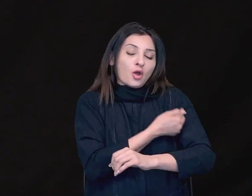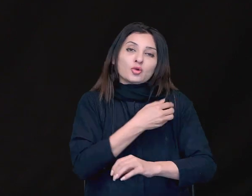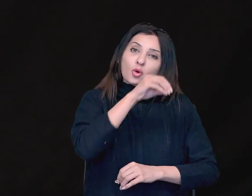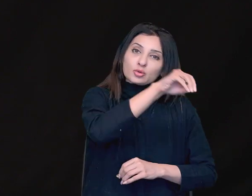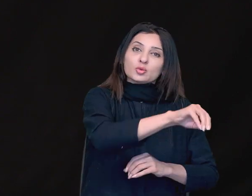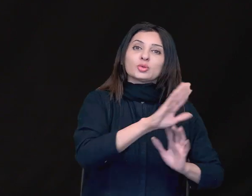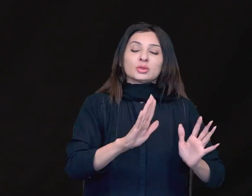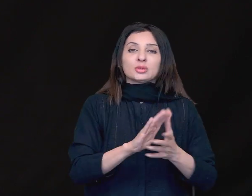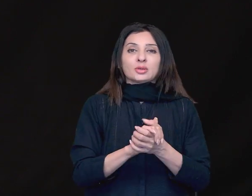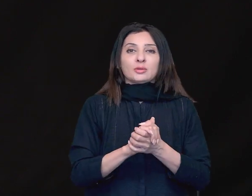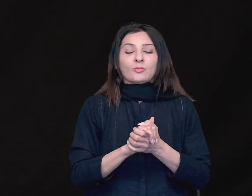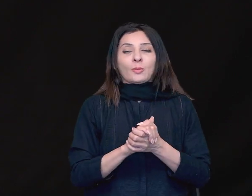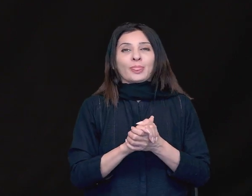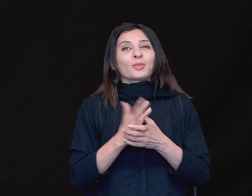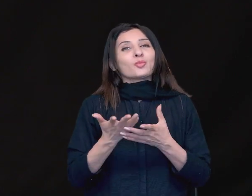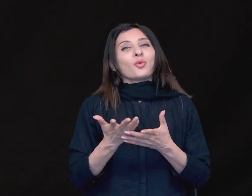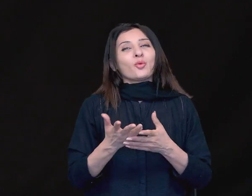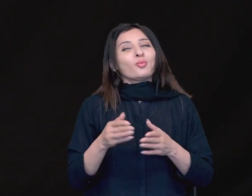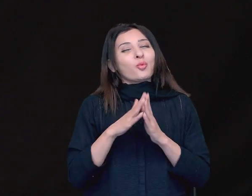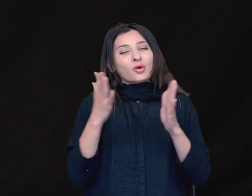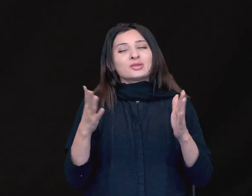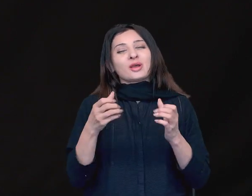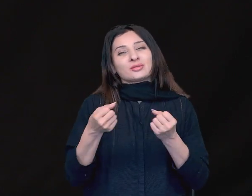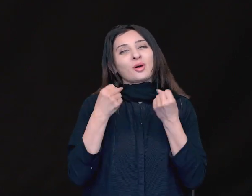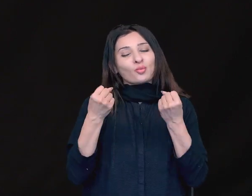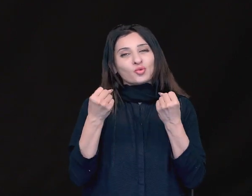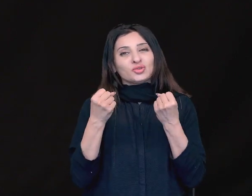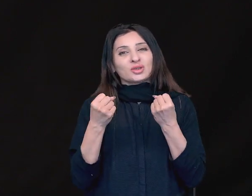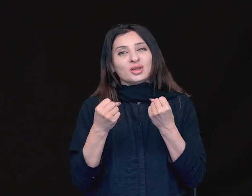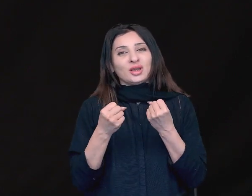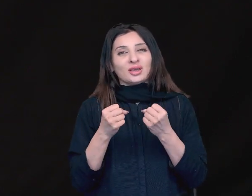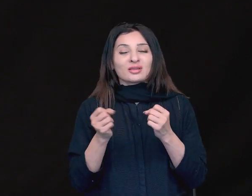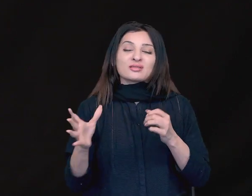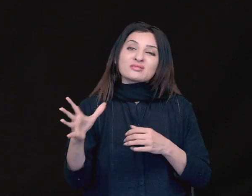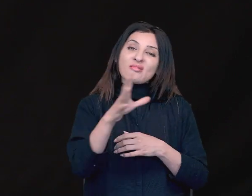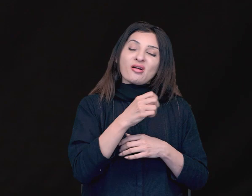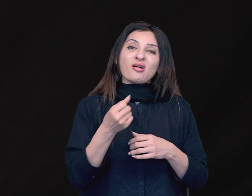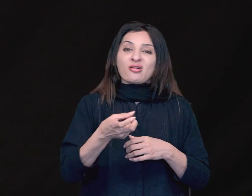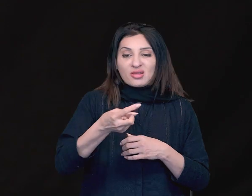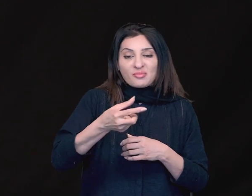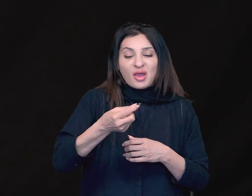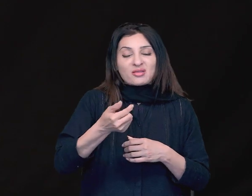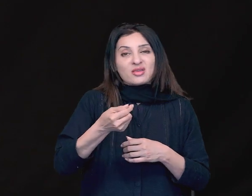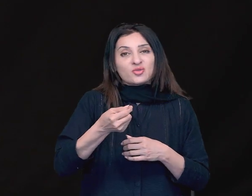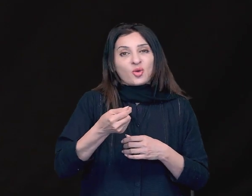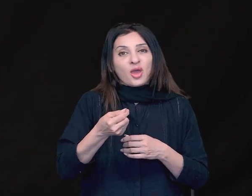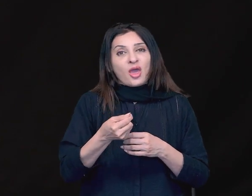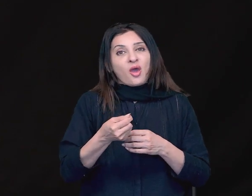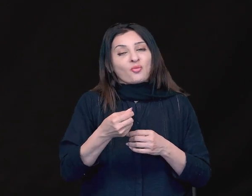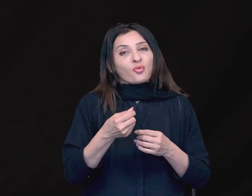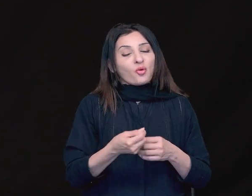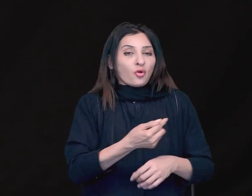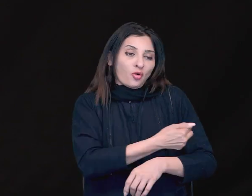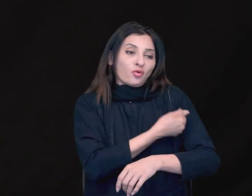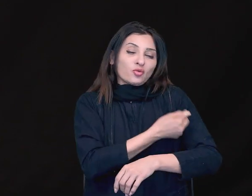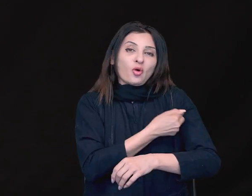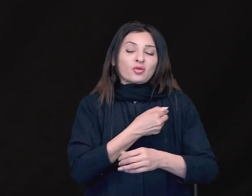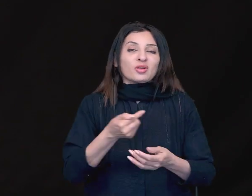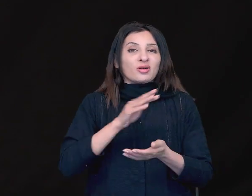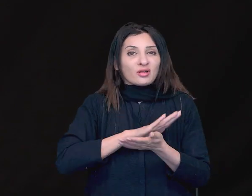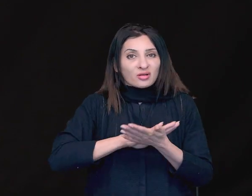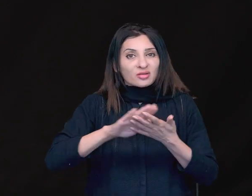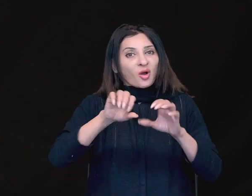नहीं मिलती। ये एक बहुत बड़ा फैक्टर है। दूसरा एजुकेशन। एजुकेशन में ये है कि हमारे यहाँ जो